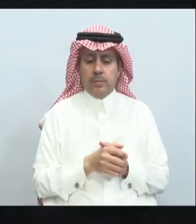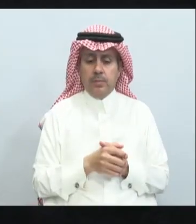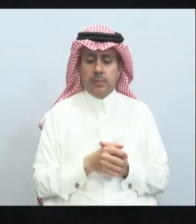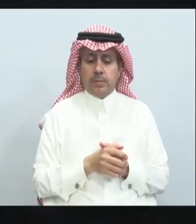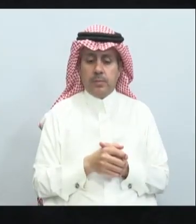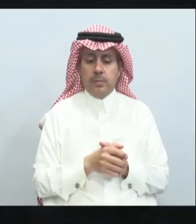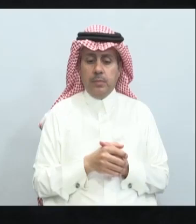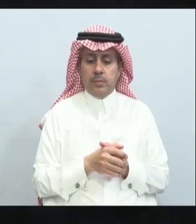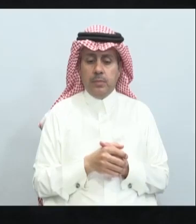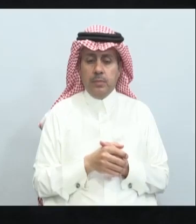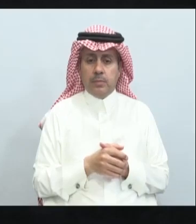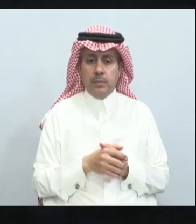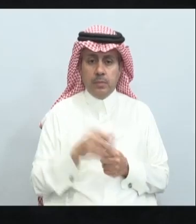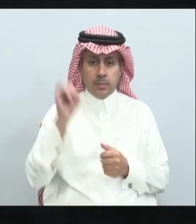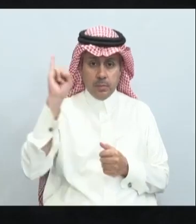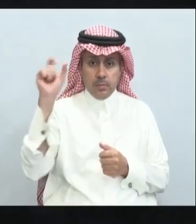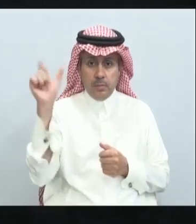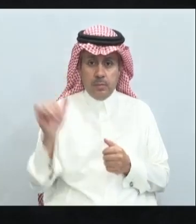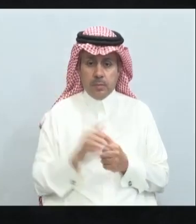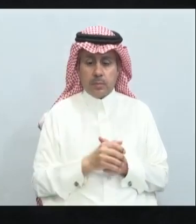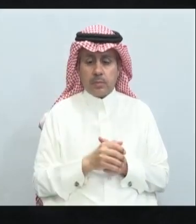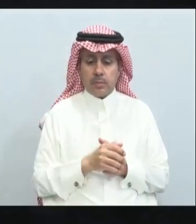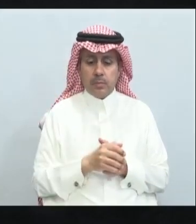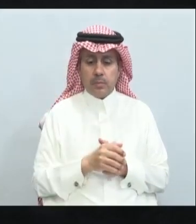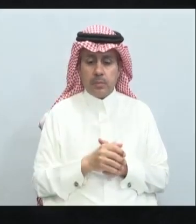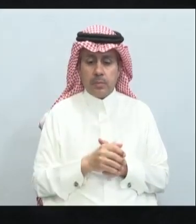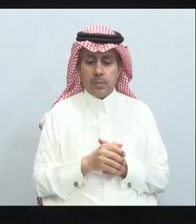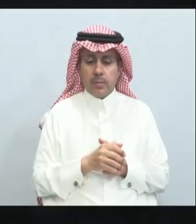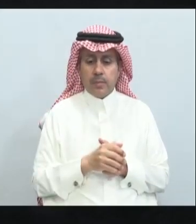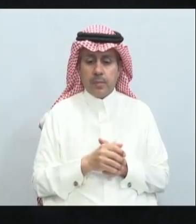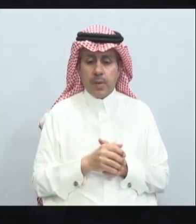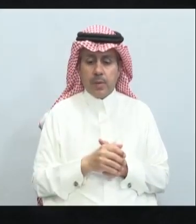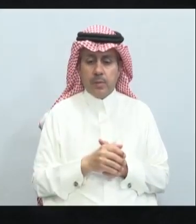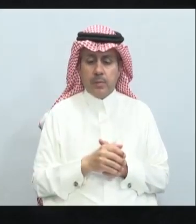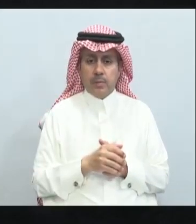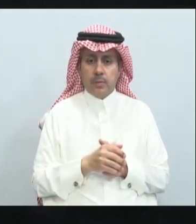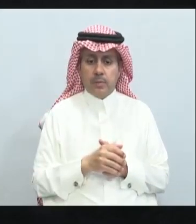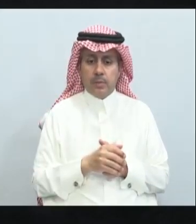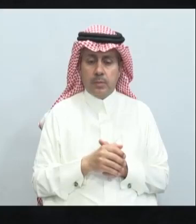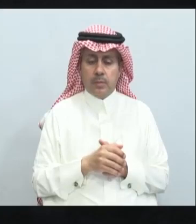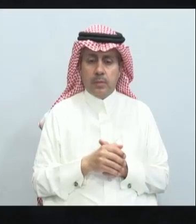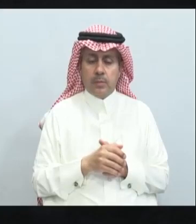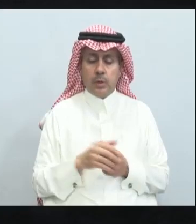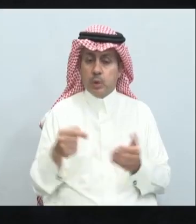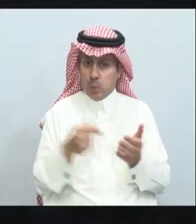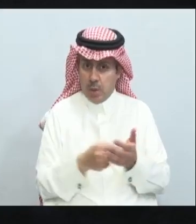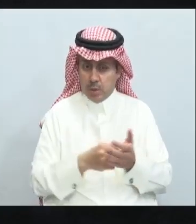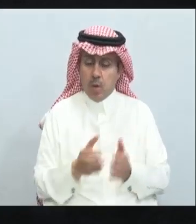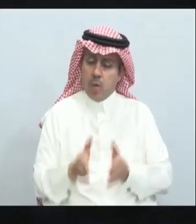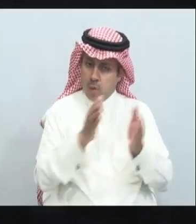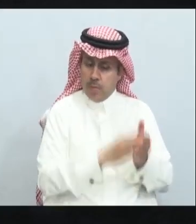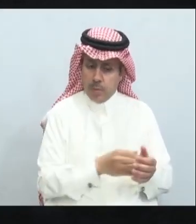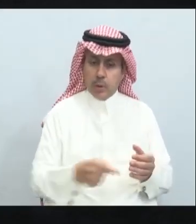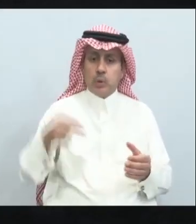تكون بها تشوهات او بها شوائب احيانا تعالج ثم بعد ذلك